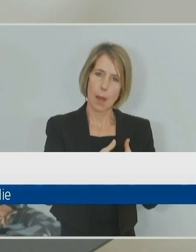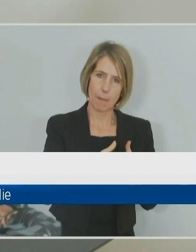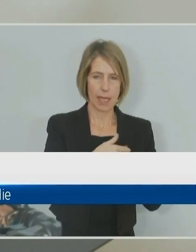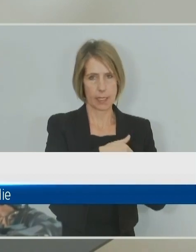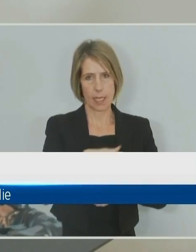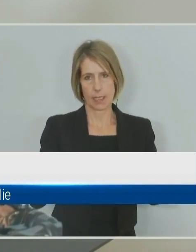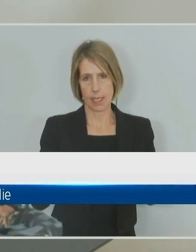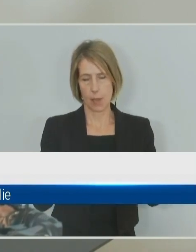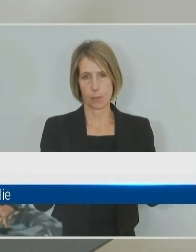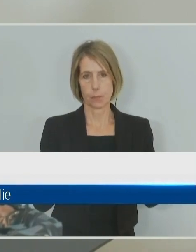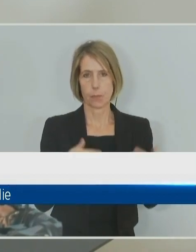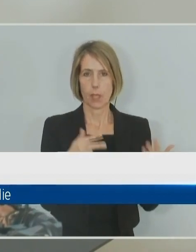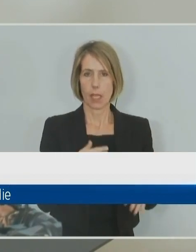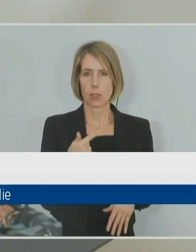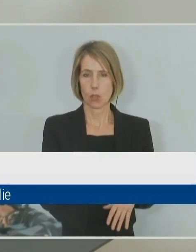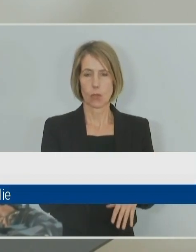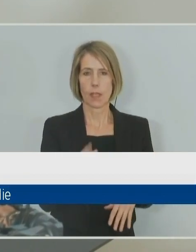2021-ës,